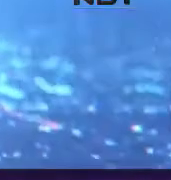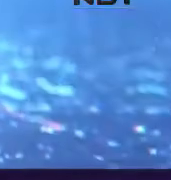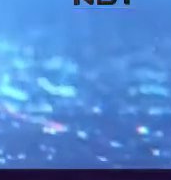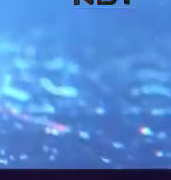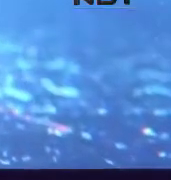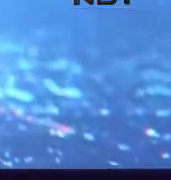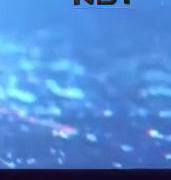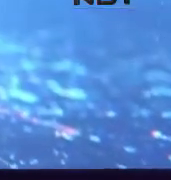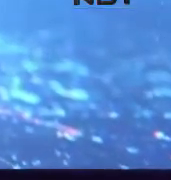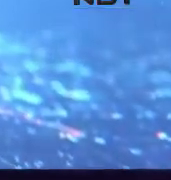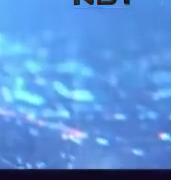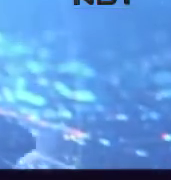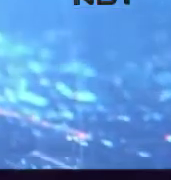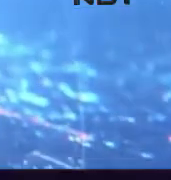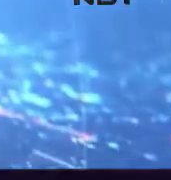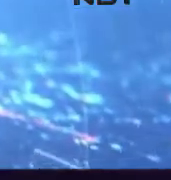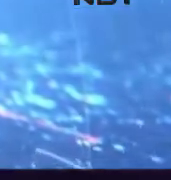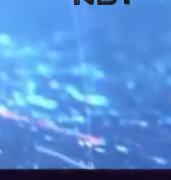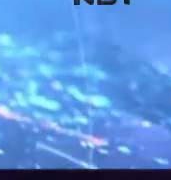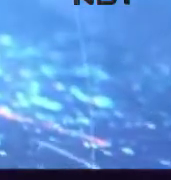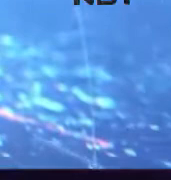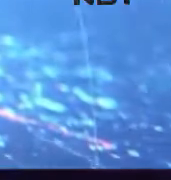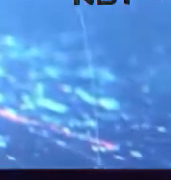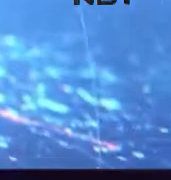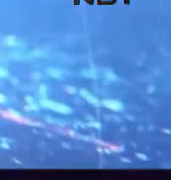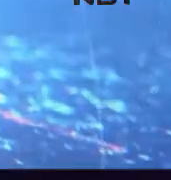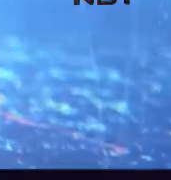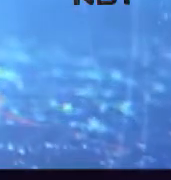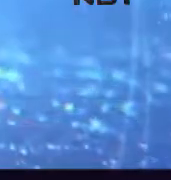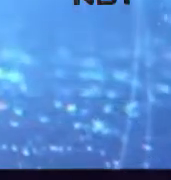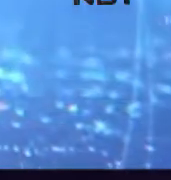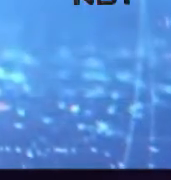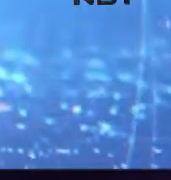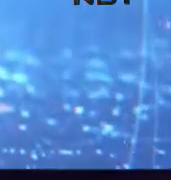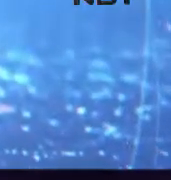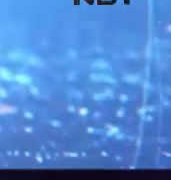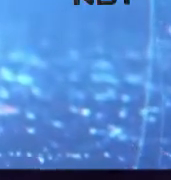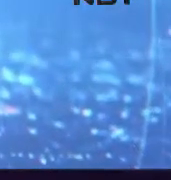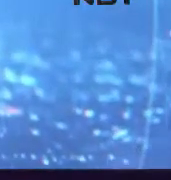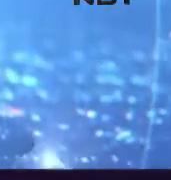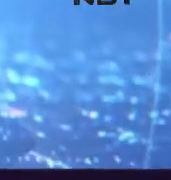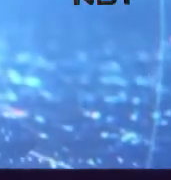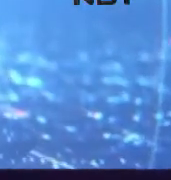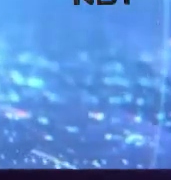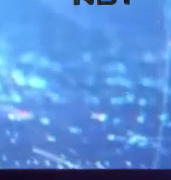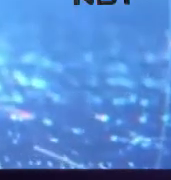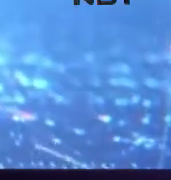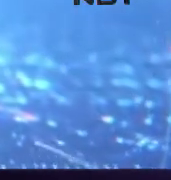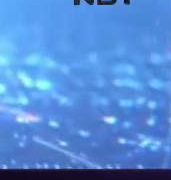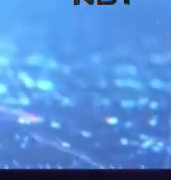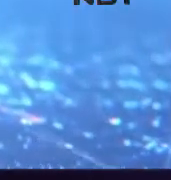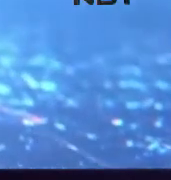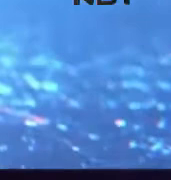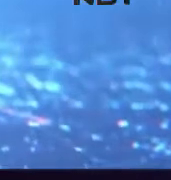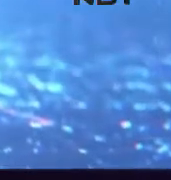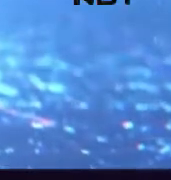คนที่ต้องการออกนั้นมีมากกว่าขณะที่ฝั่งตลาดหุ้นสหรัฐปิดเมื่อคืนนี้บวกขึ้นอย่างสดใสค่ะตามผลโพลในช่วงแร